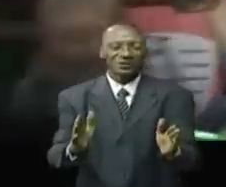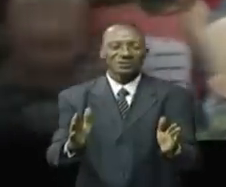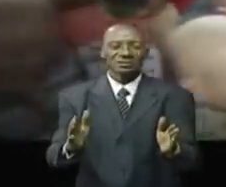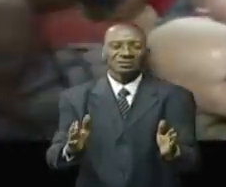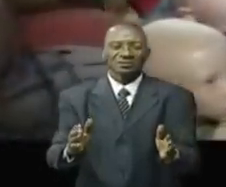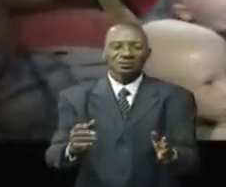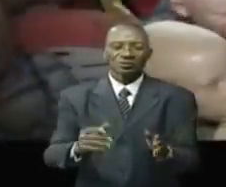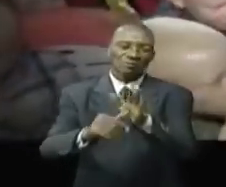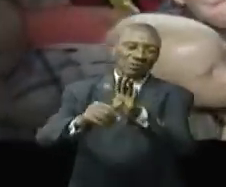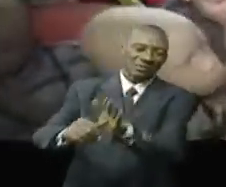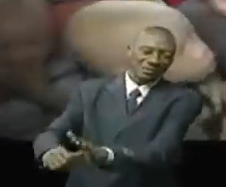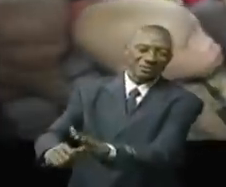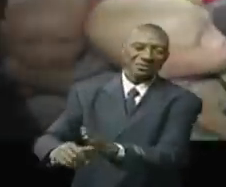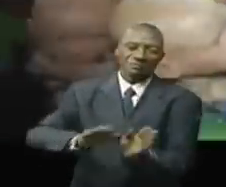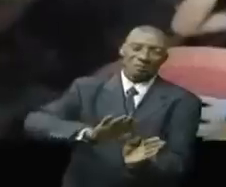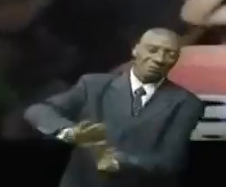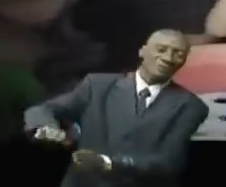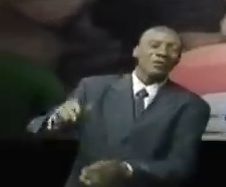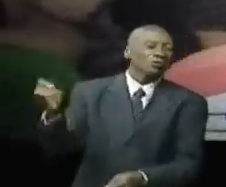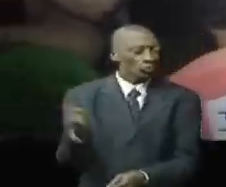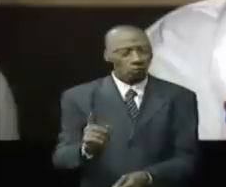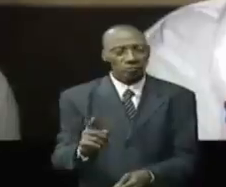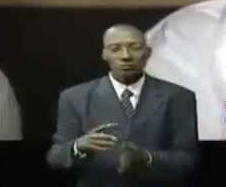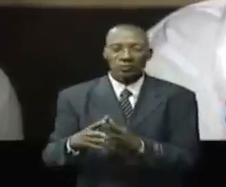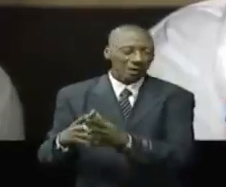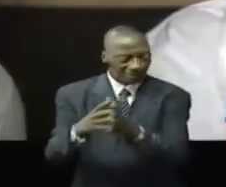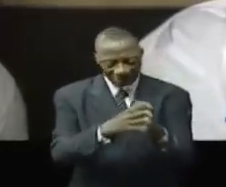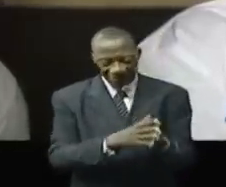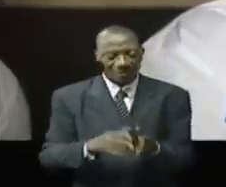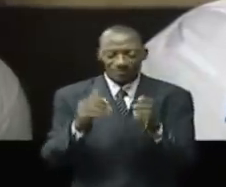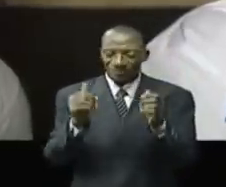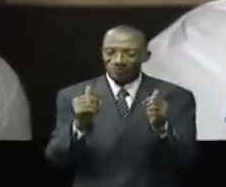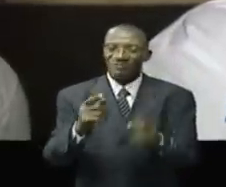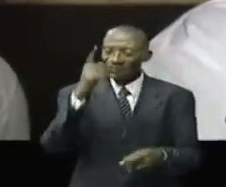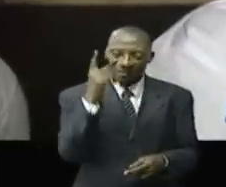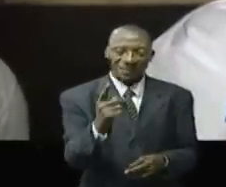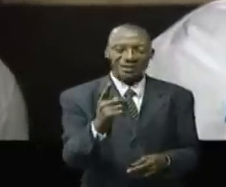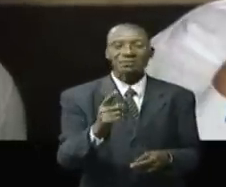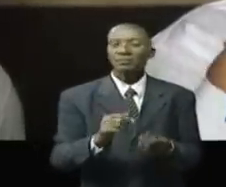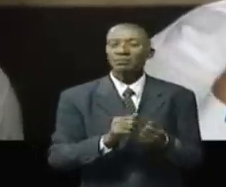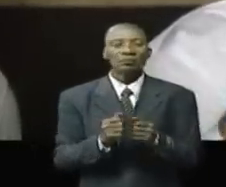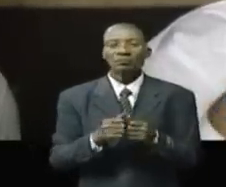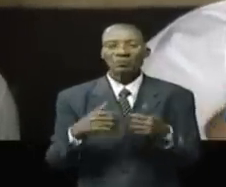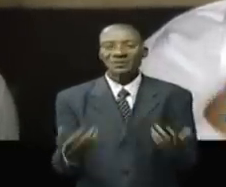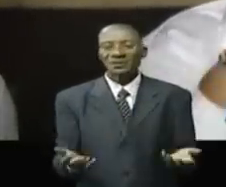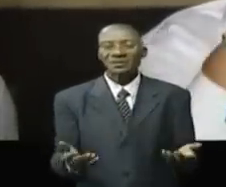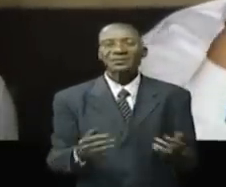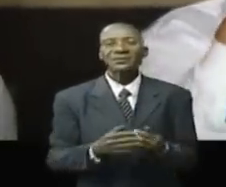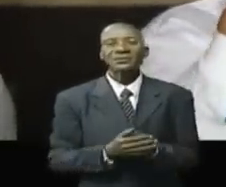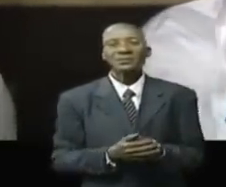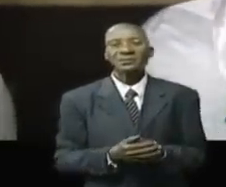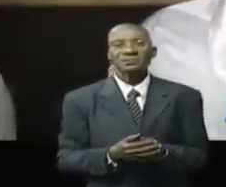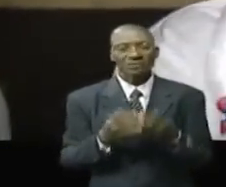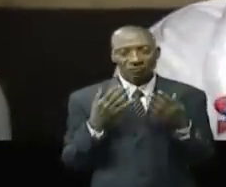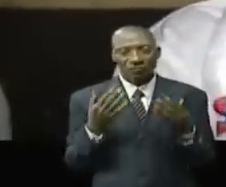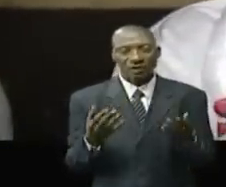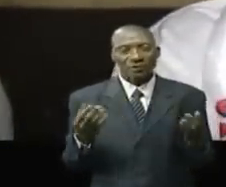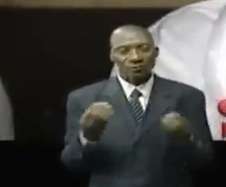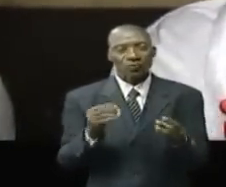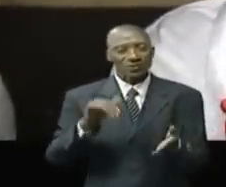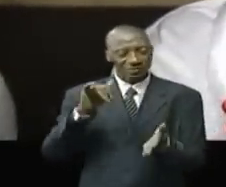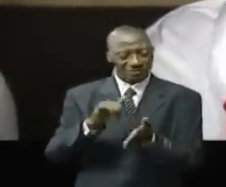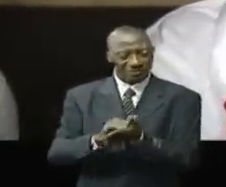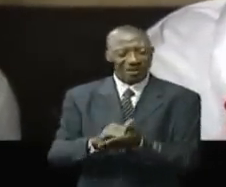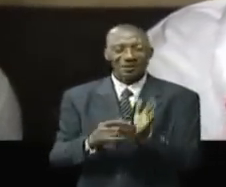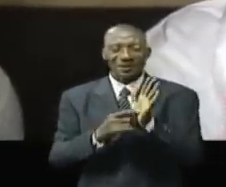véritable joie partagée pour ces albinos et leurs encadrés qui ont bénéficié d'une marque d'estime de la part de cette